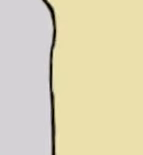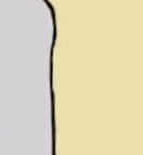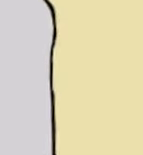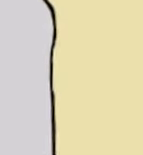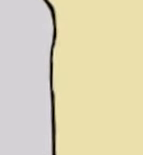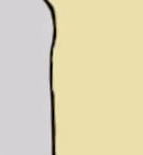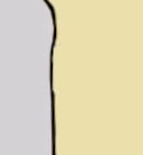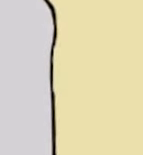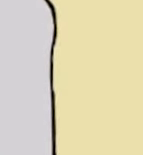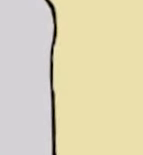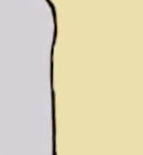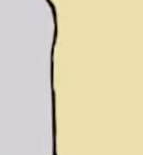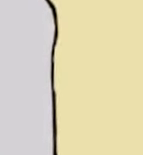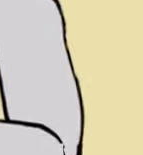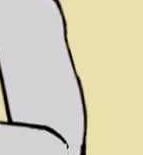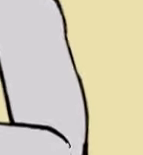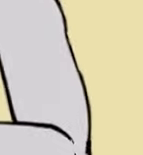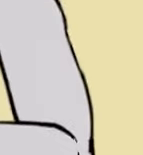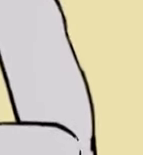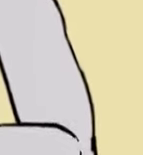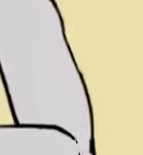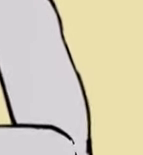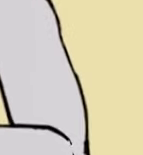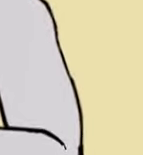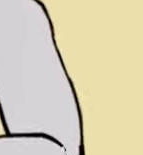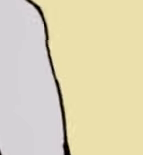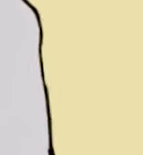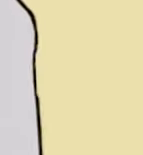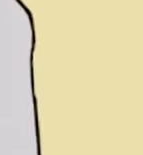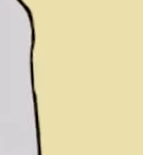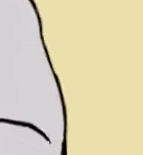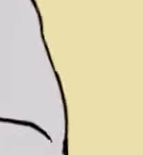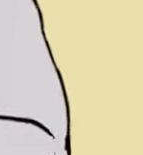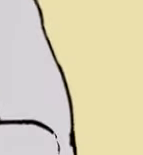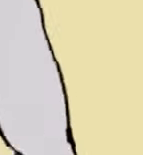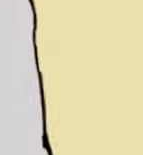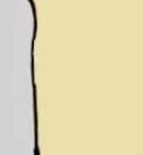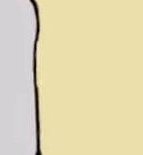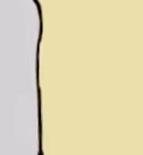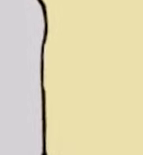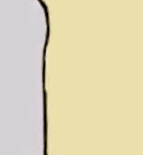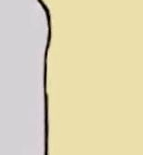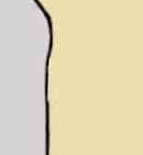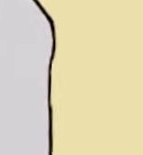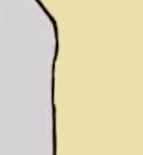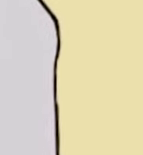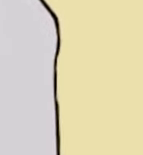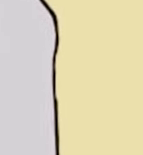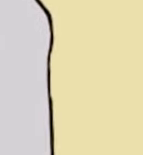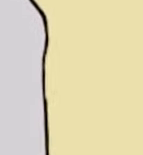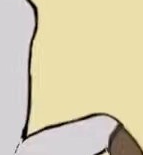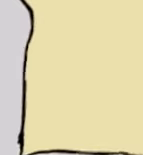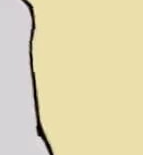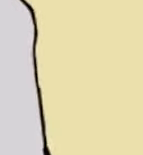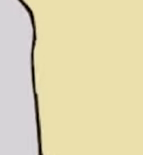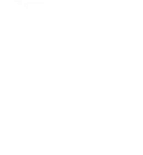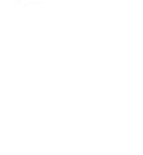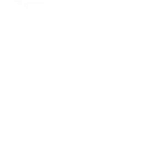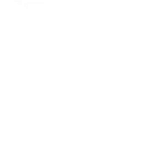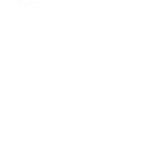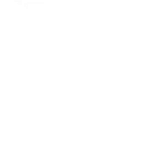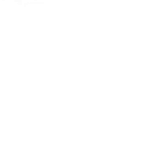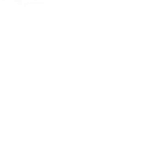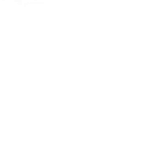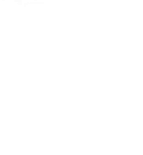ARVs kuze kunciphele inani leHIV emtimbeni. Loko kunciphisa emathuba ekwengcisela iHIV kulomunye.